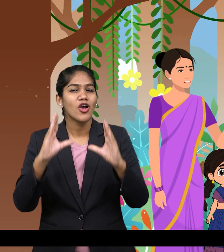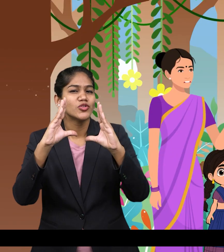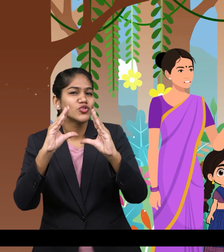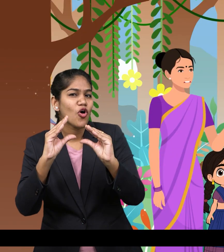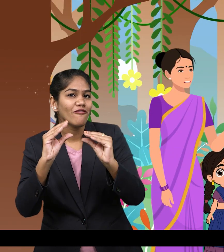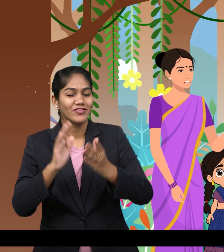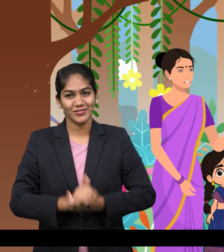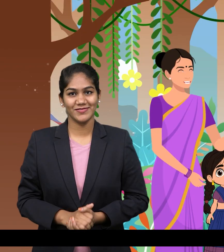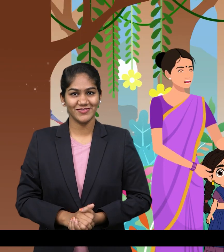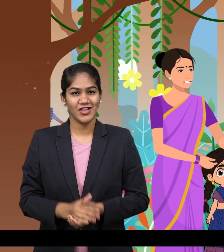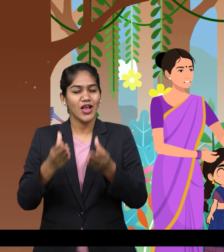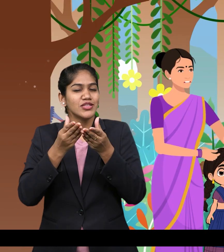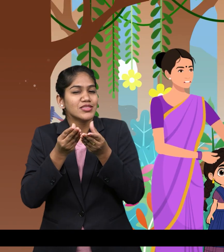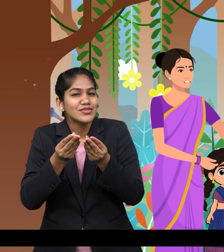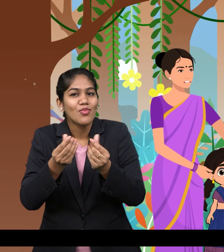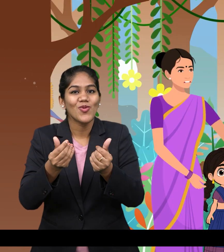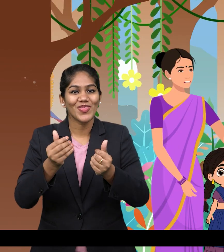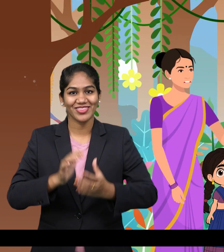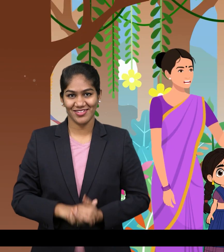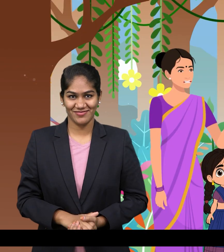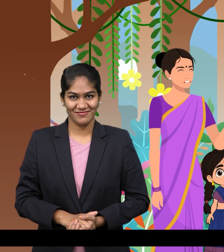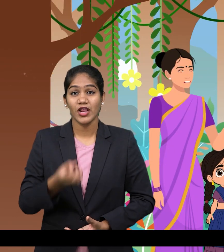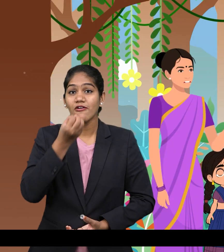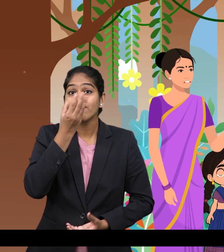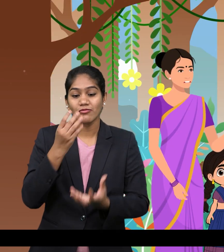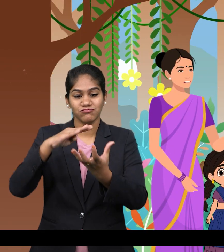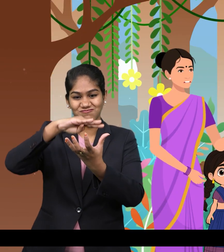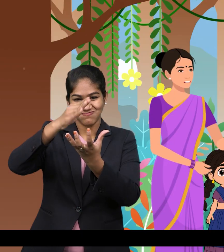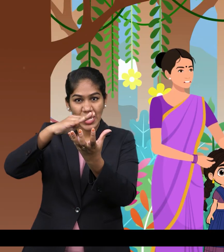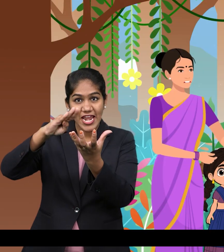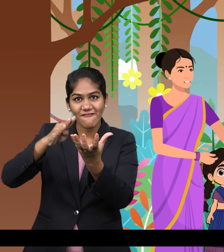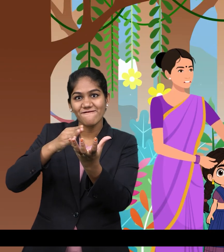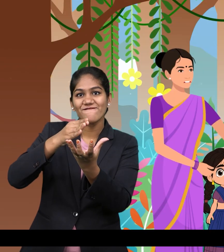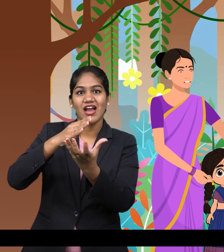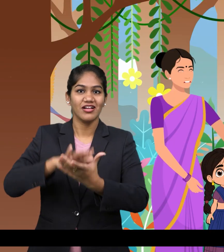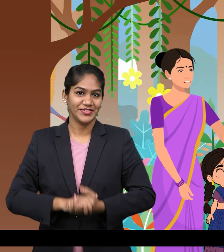మృదువైన, నునుపైన, కఠినమైన,